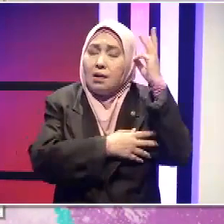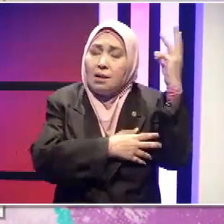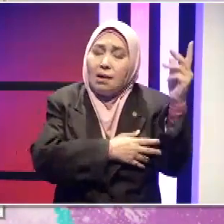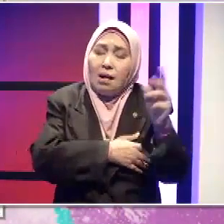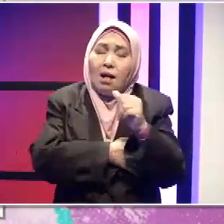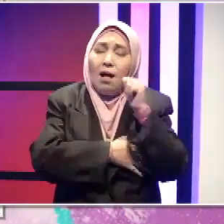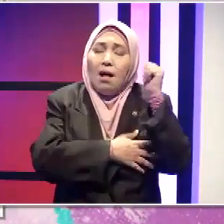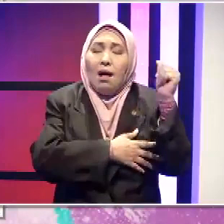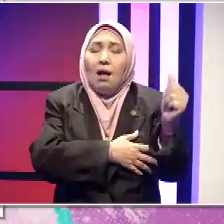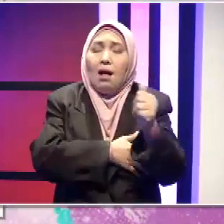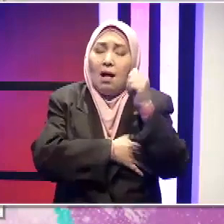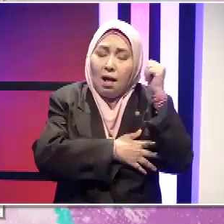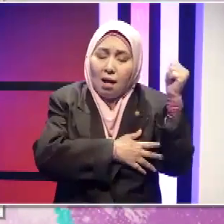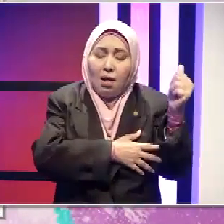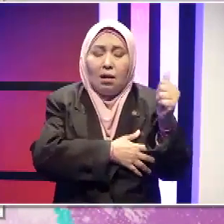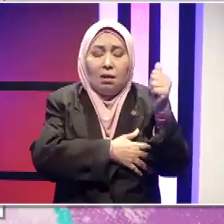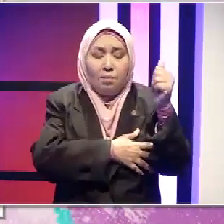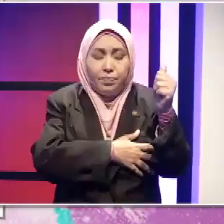munafil hati